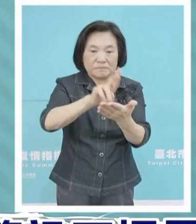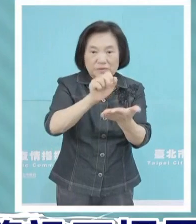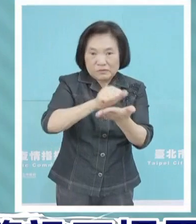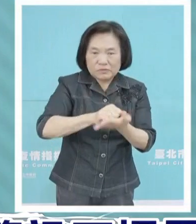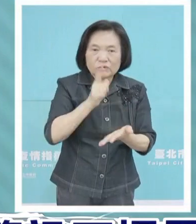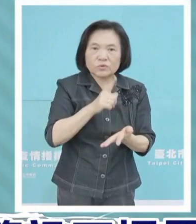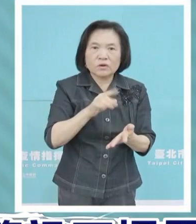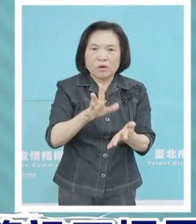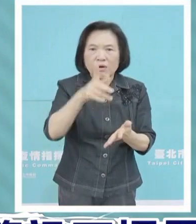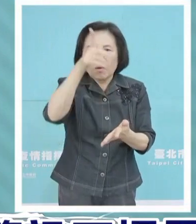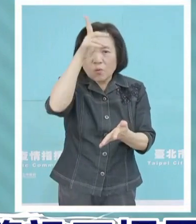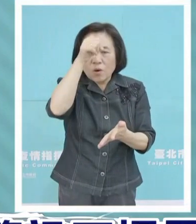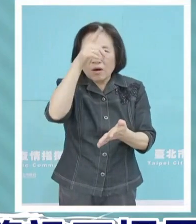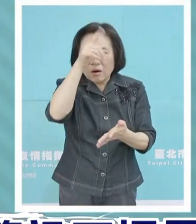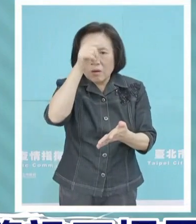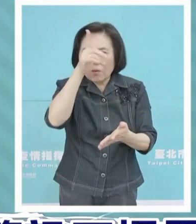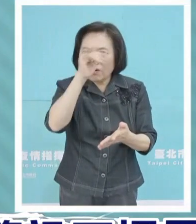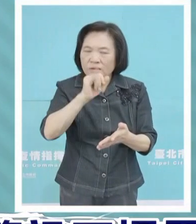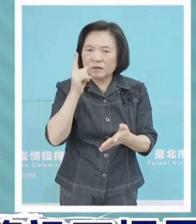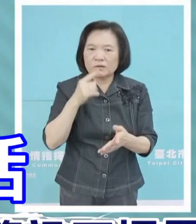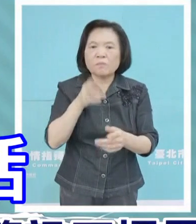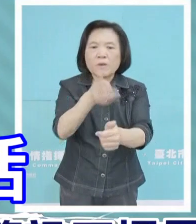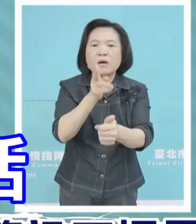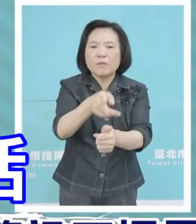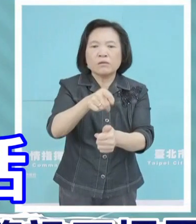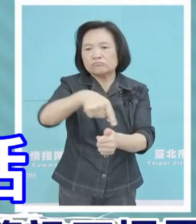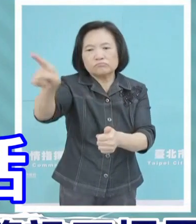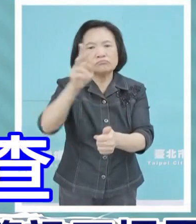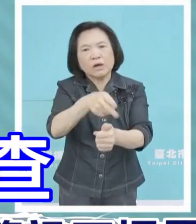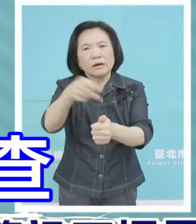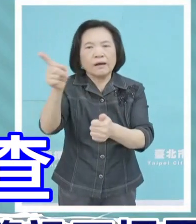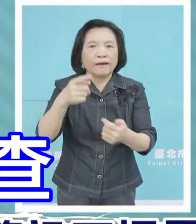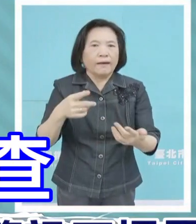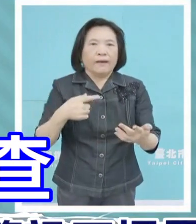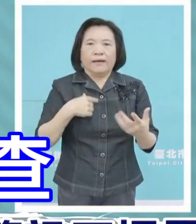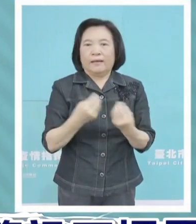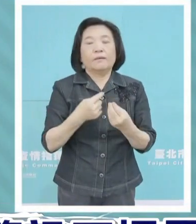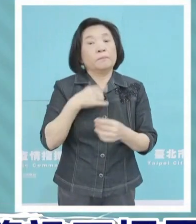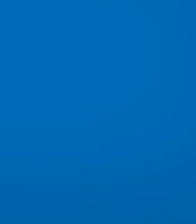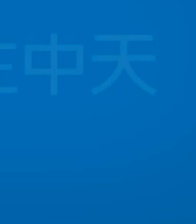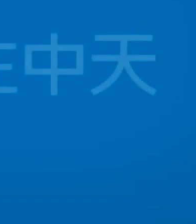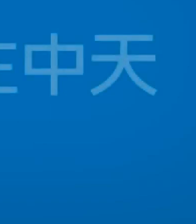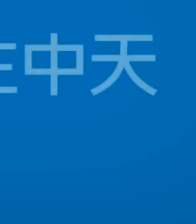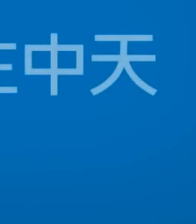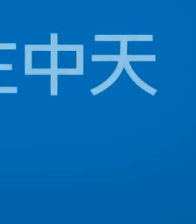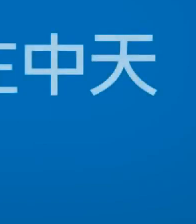想这个部分都已经查过一轮了，检调目前也在查，如果有需要的话，我也愿意配合调查。